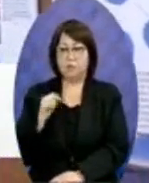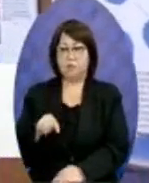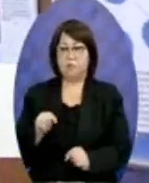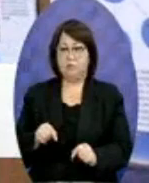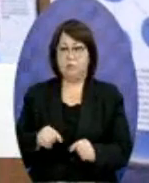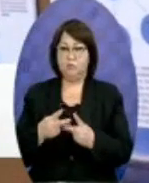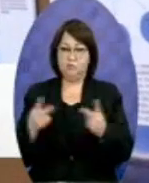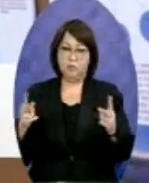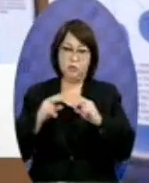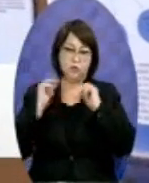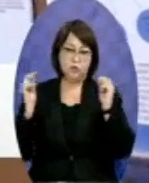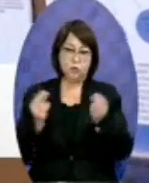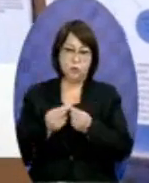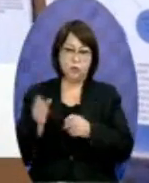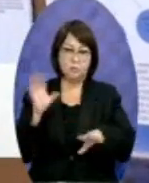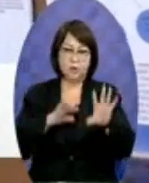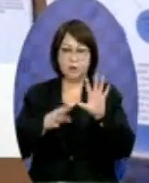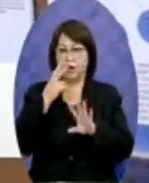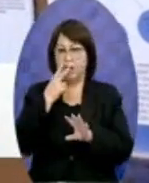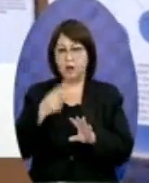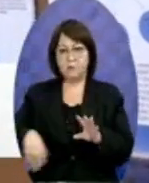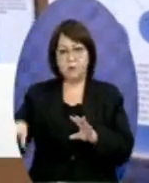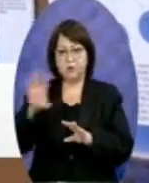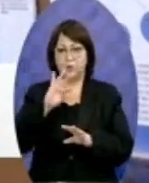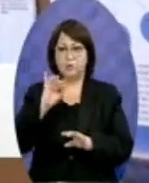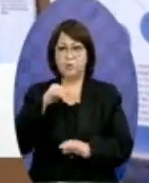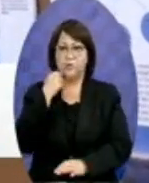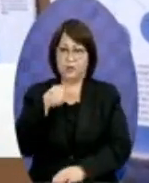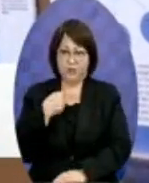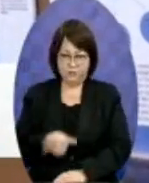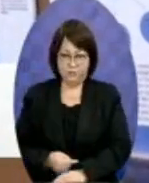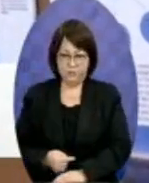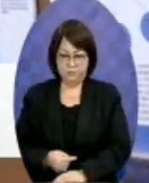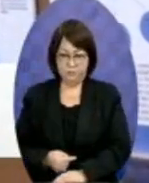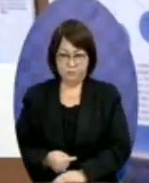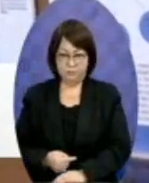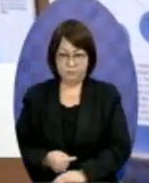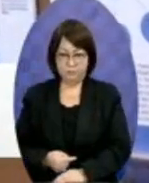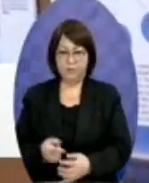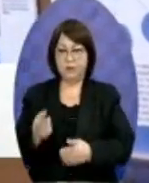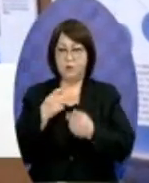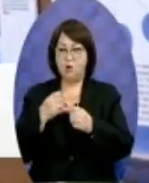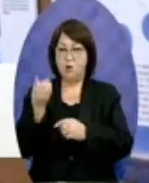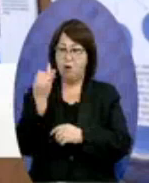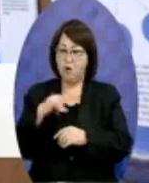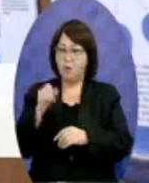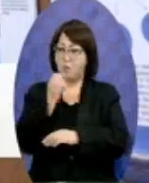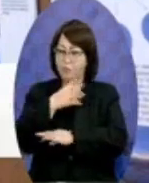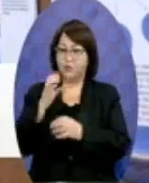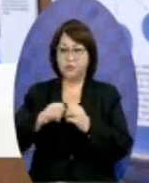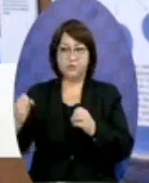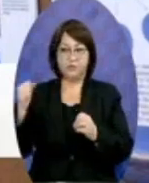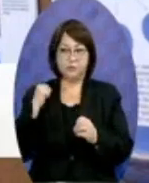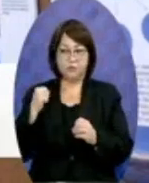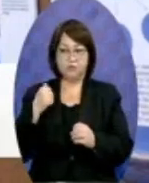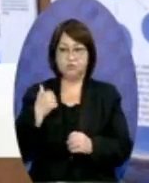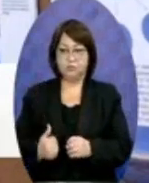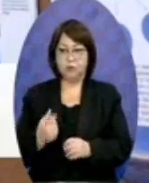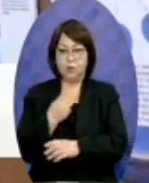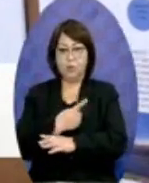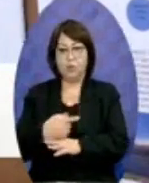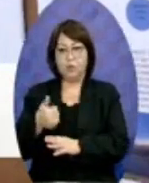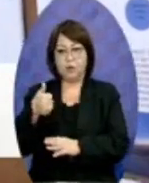энэ үндэсний чуулганаар бид нар юу ярих гэж байгаа гэхээр энэ ажуултын ажил маань хийж байна, чадаж байна. А үрдүн нь